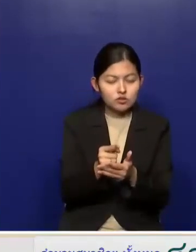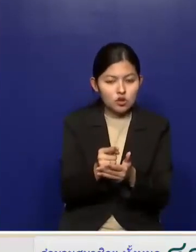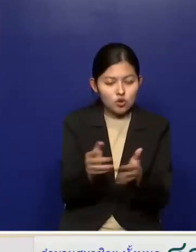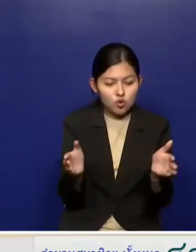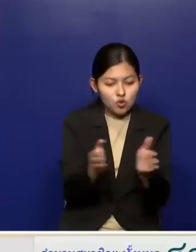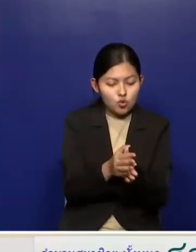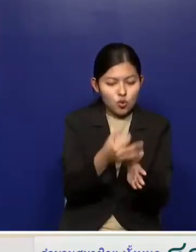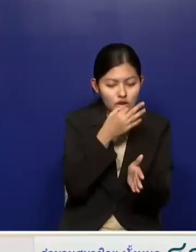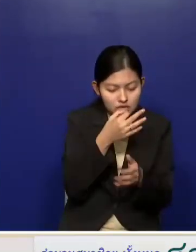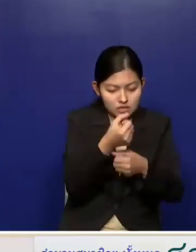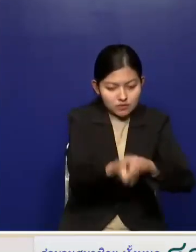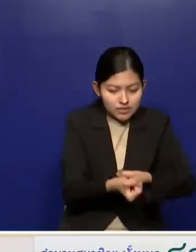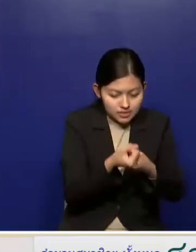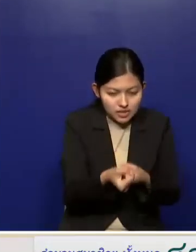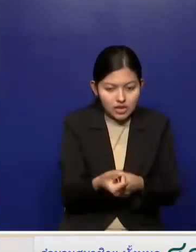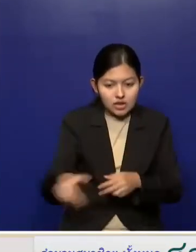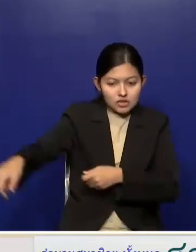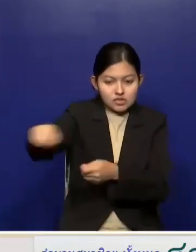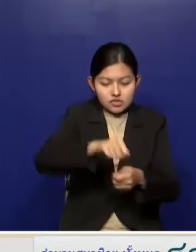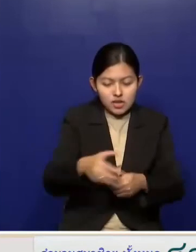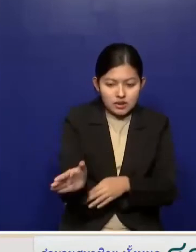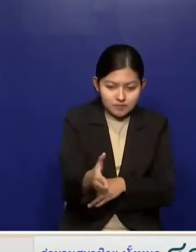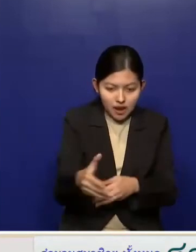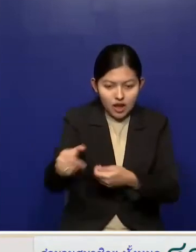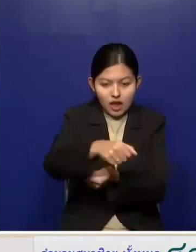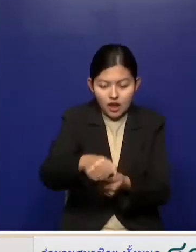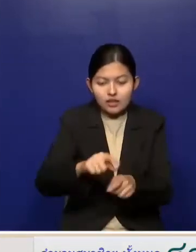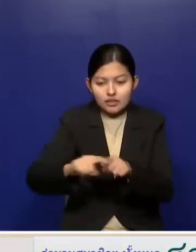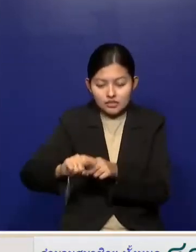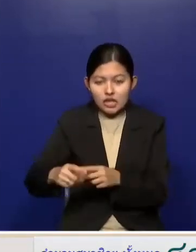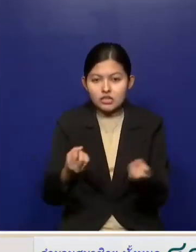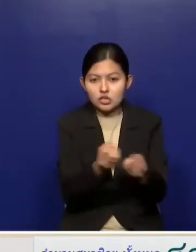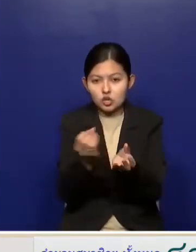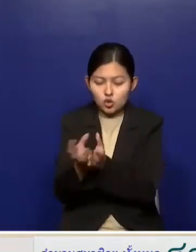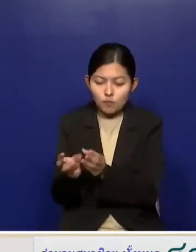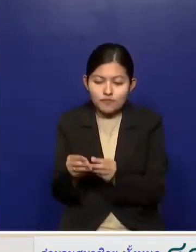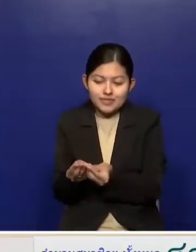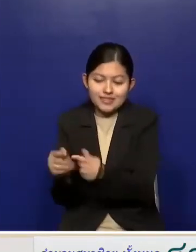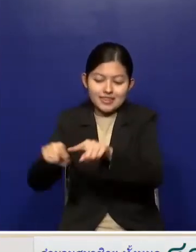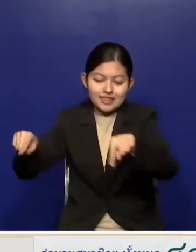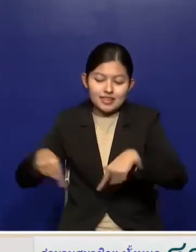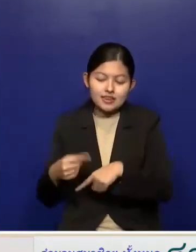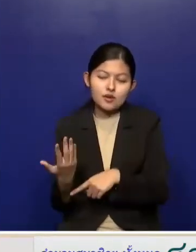ค็นน